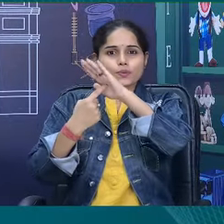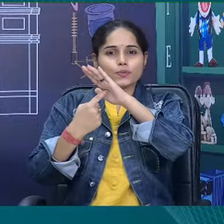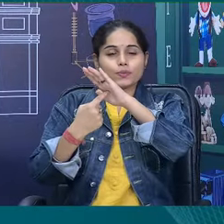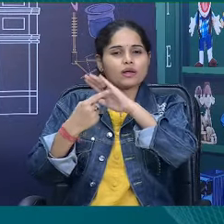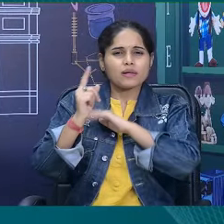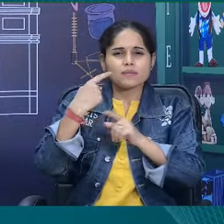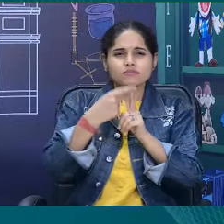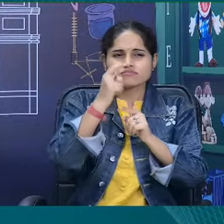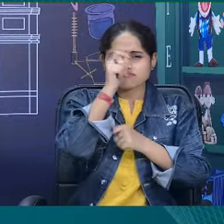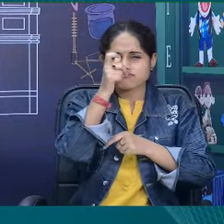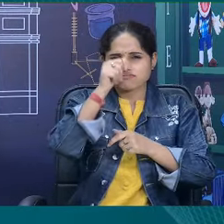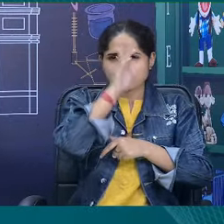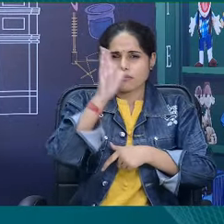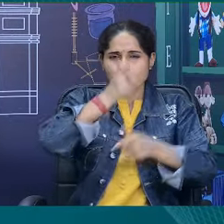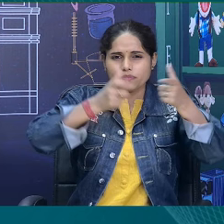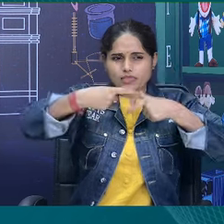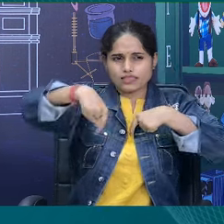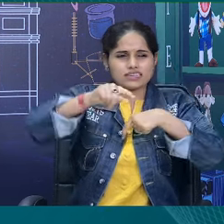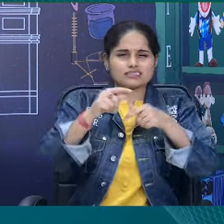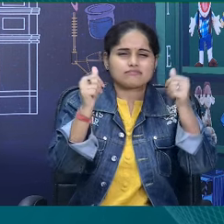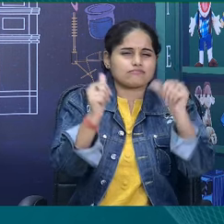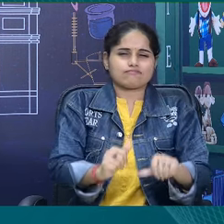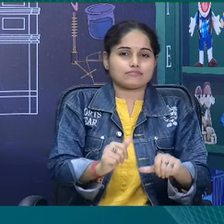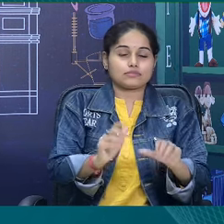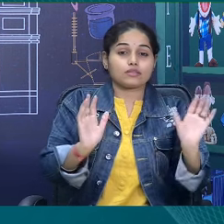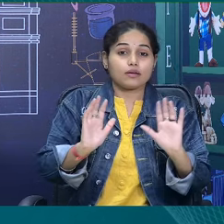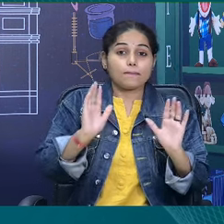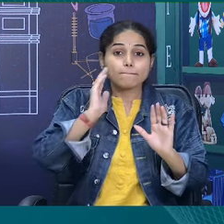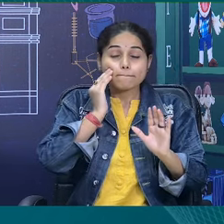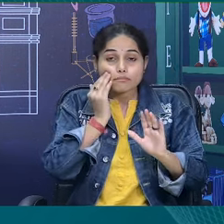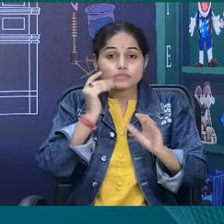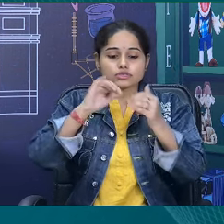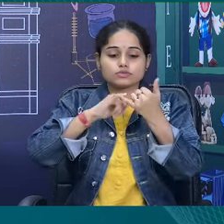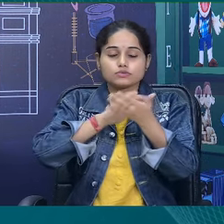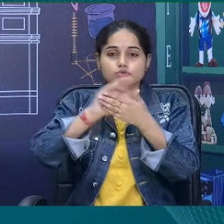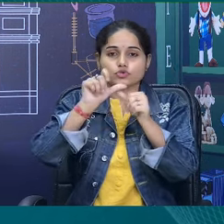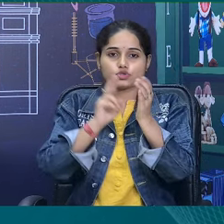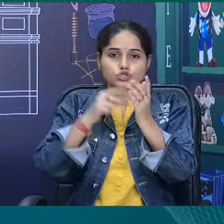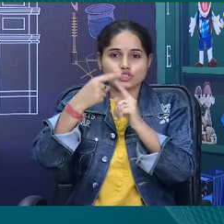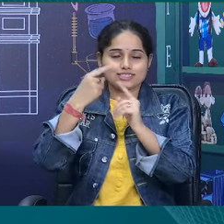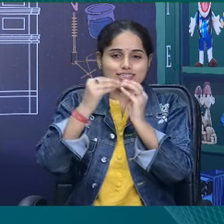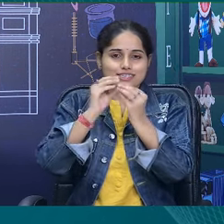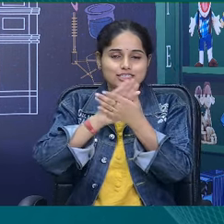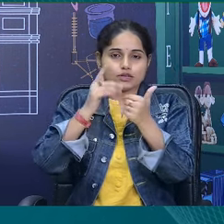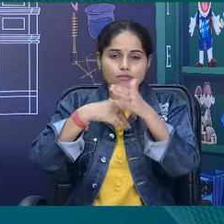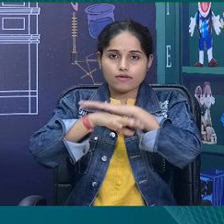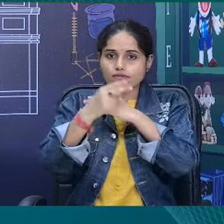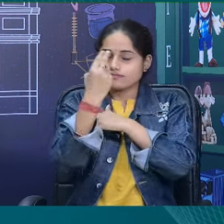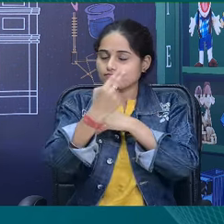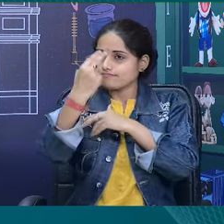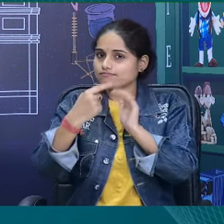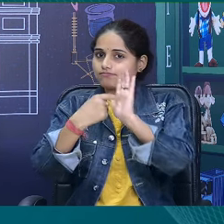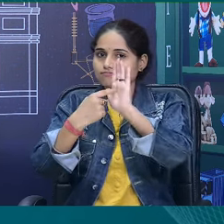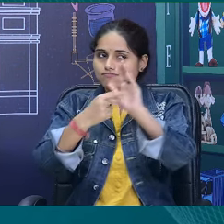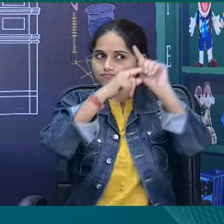नहीं था और शांति निकेतन में कला भवन का जब निर्माण हुआ कला भवन के माध्यम से वहां पर लोगों ने यह समझा